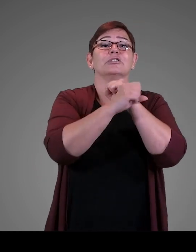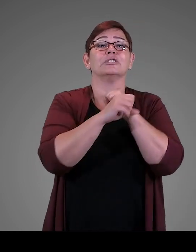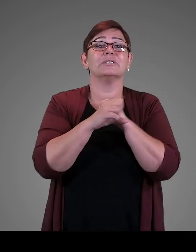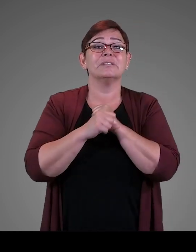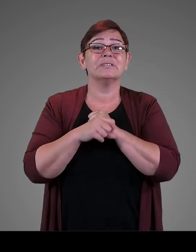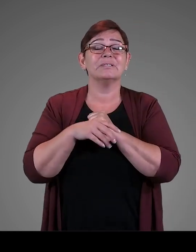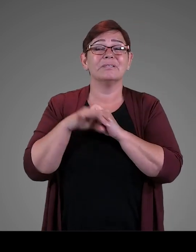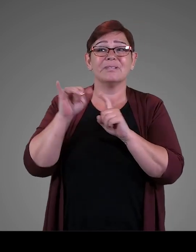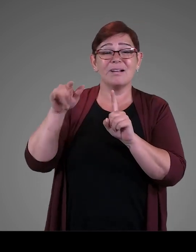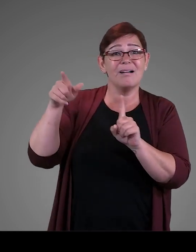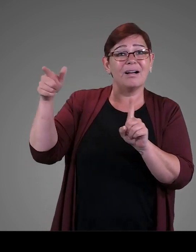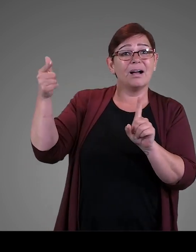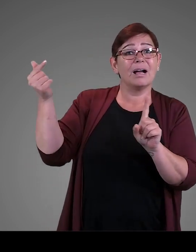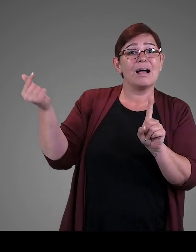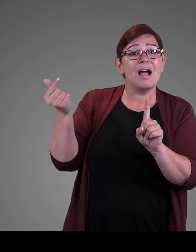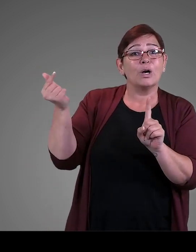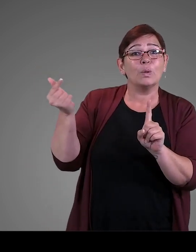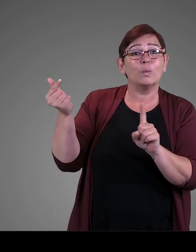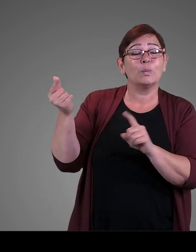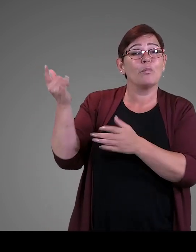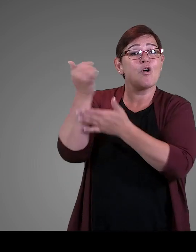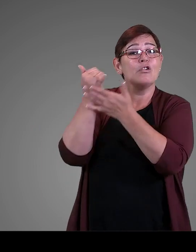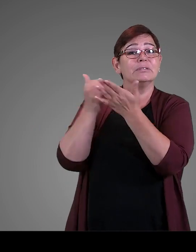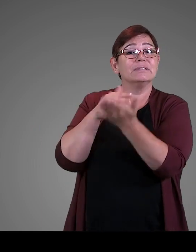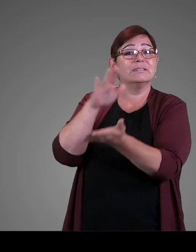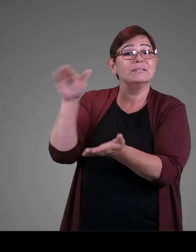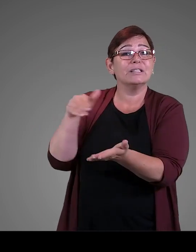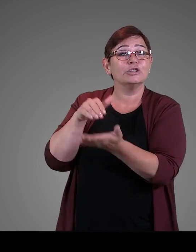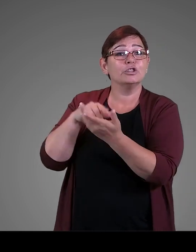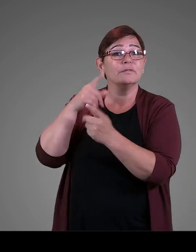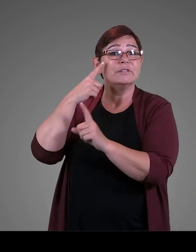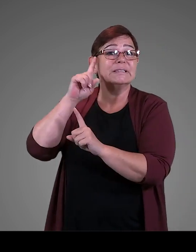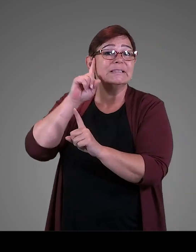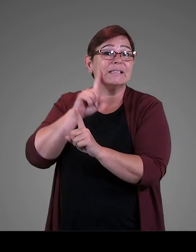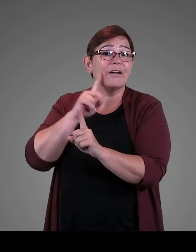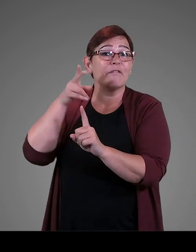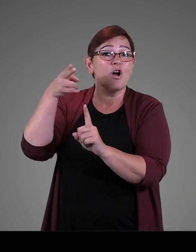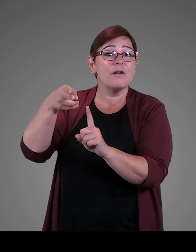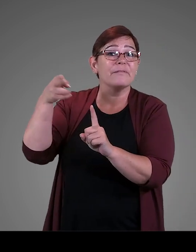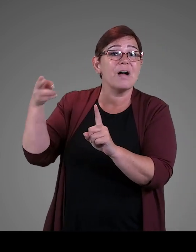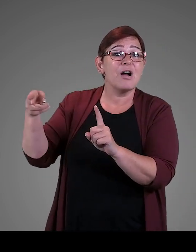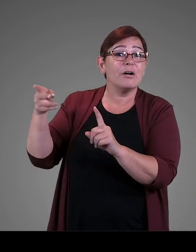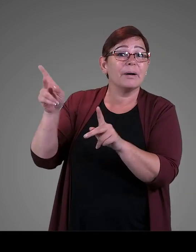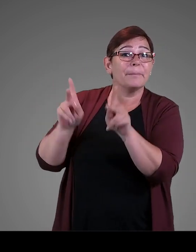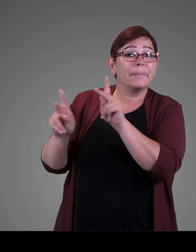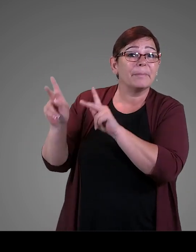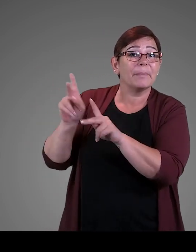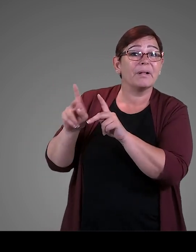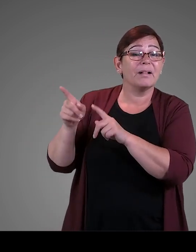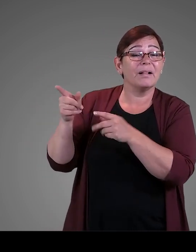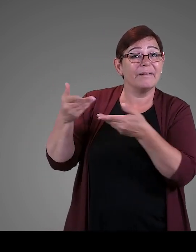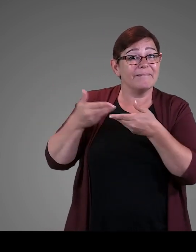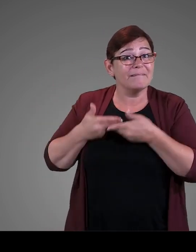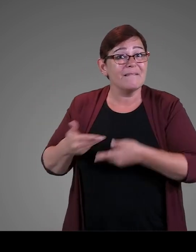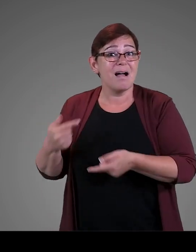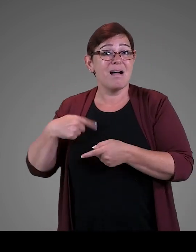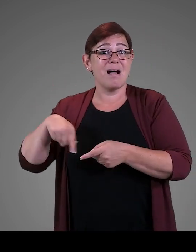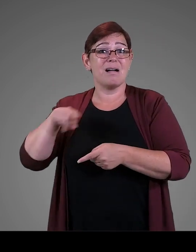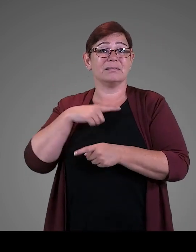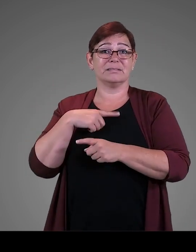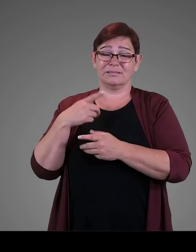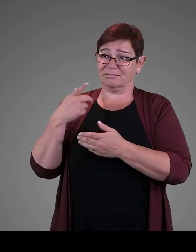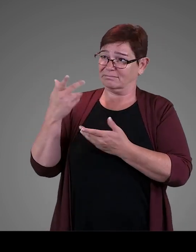Puis, le fait que Spill Propagation, qui est à Gatineau aussi, qui est un centre d'artistes pour artistes sourds et